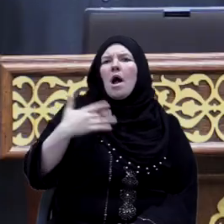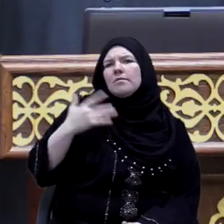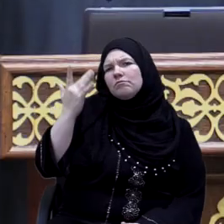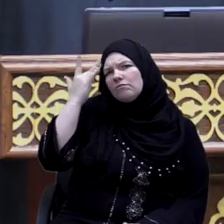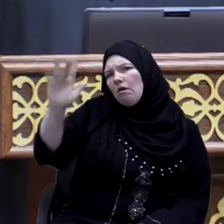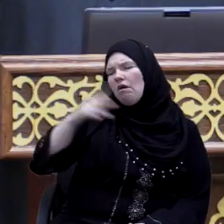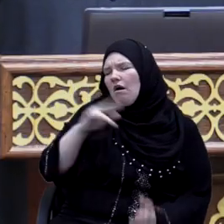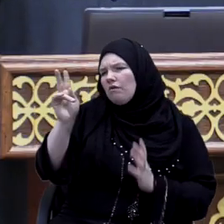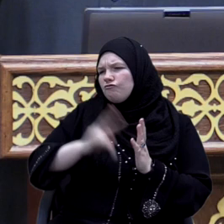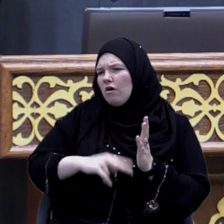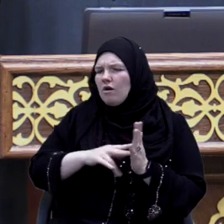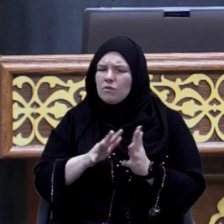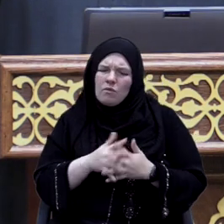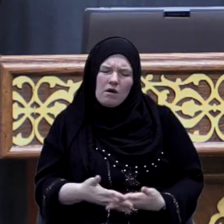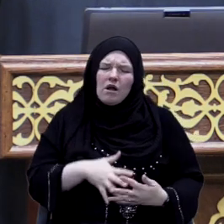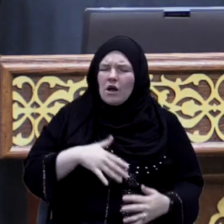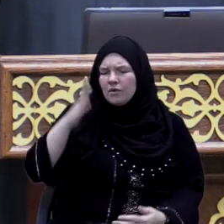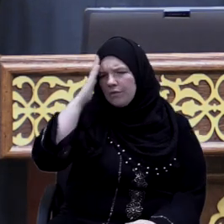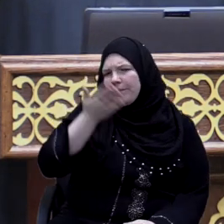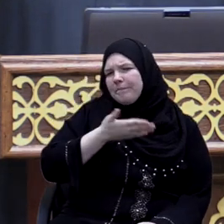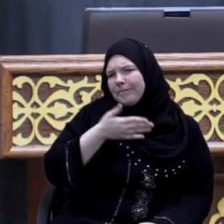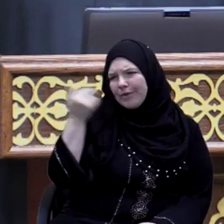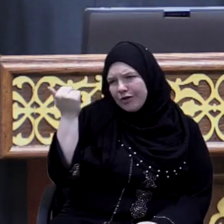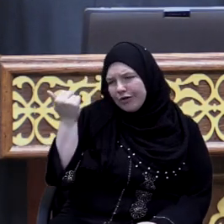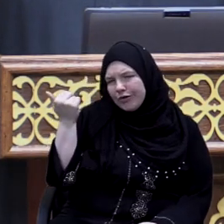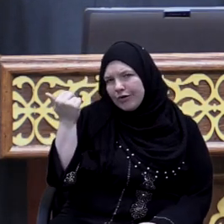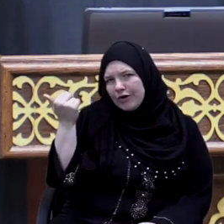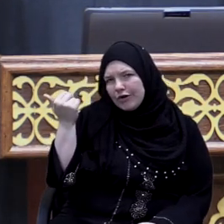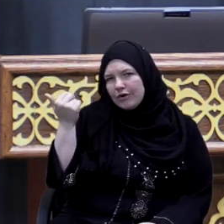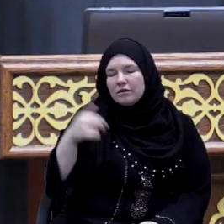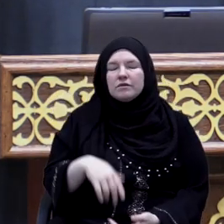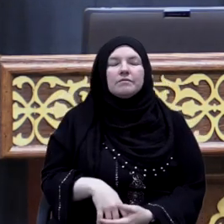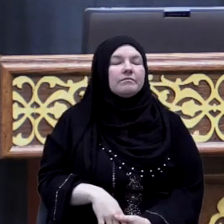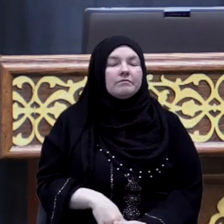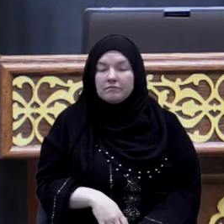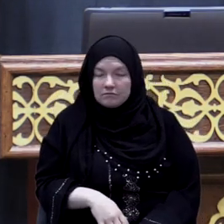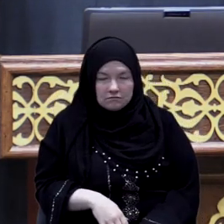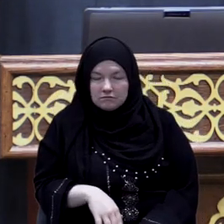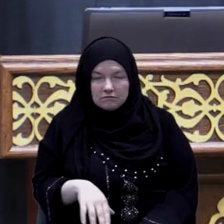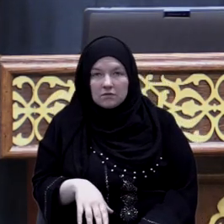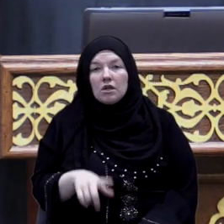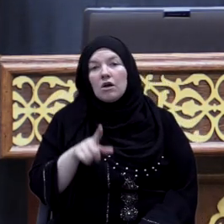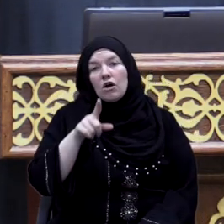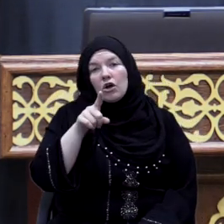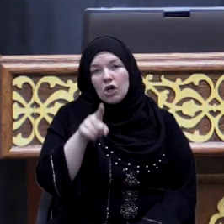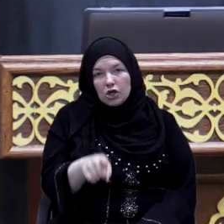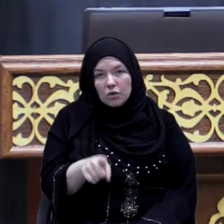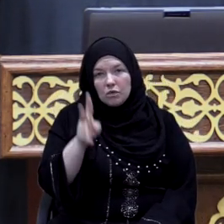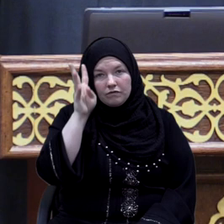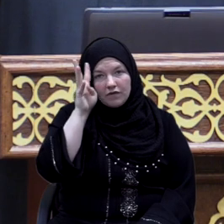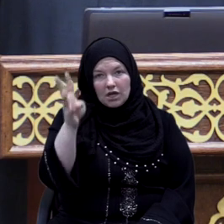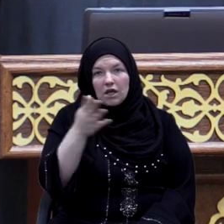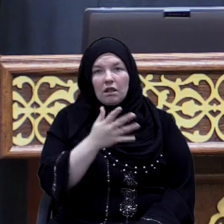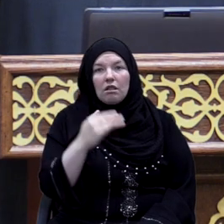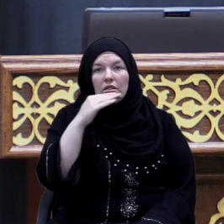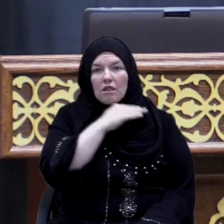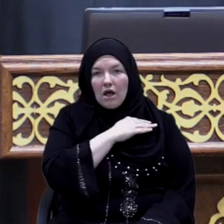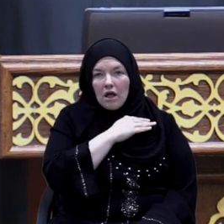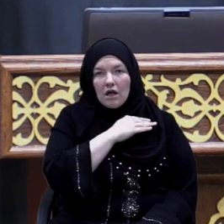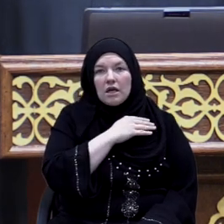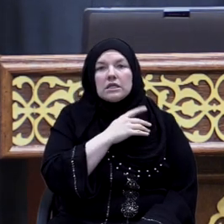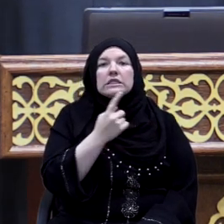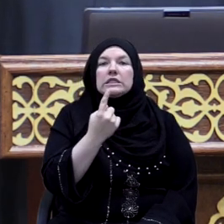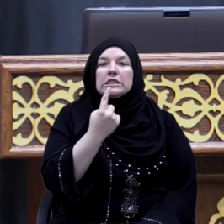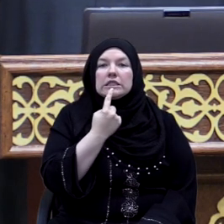else. They are not. أَمْ عَلَى اللَّهِ تَفْتَرُونَ. Or are you fabricating lies on Allah subhanahu wa